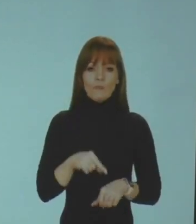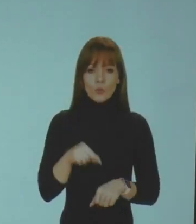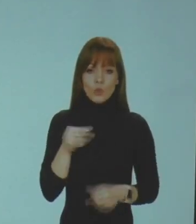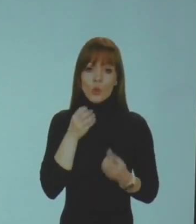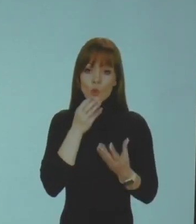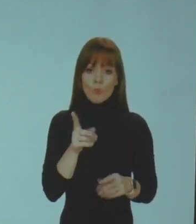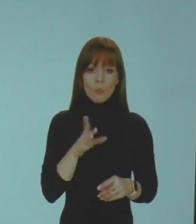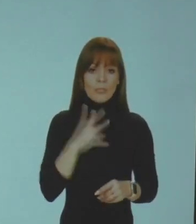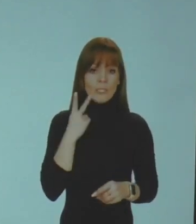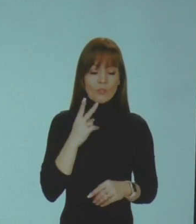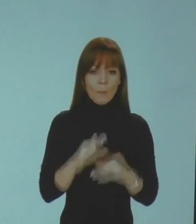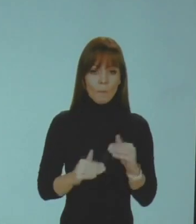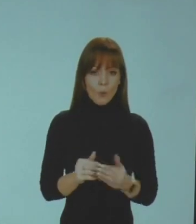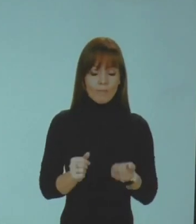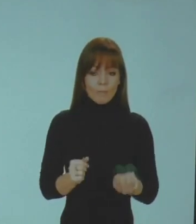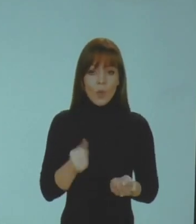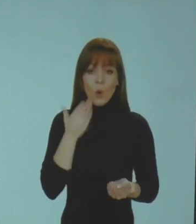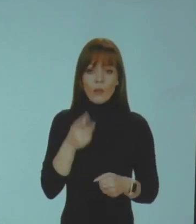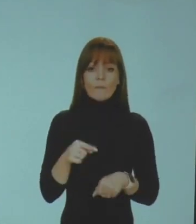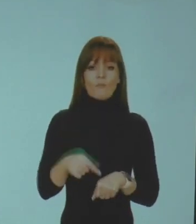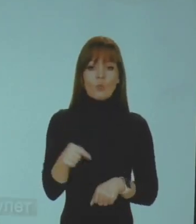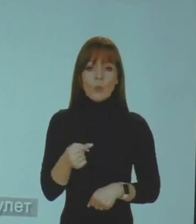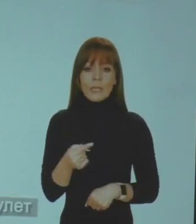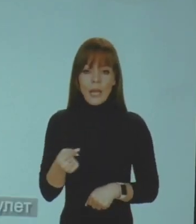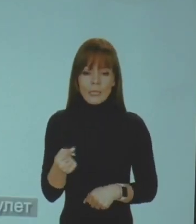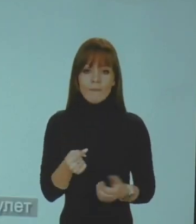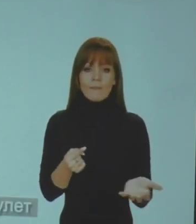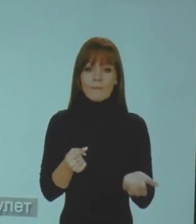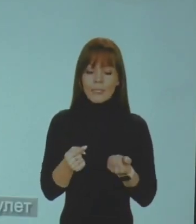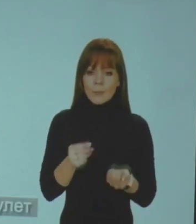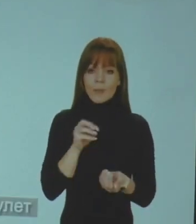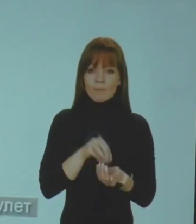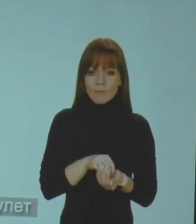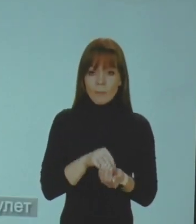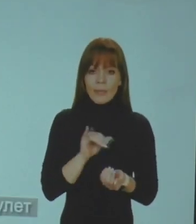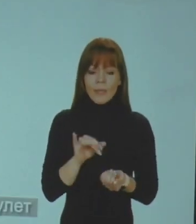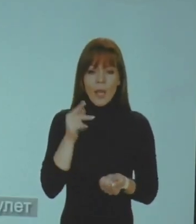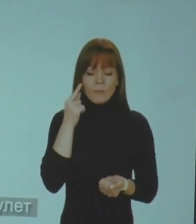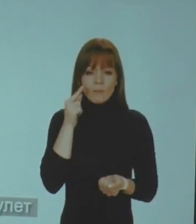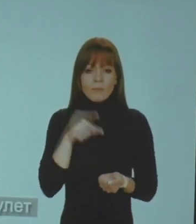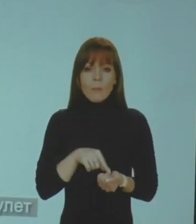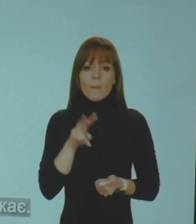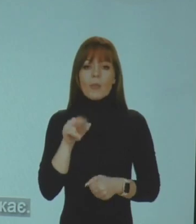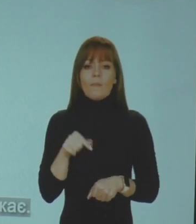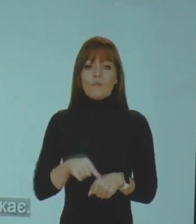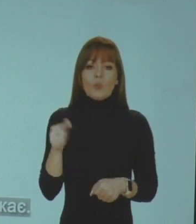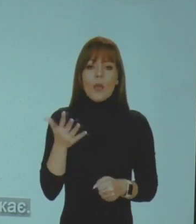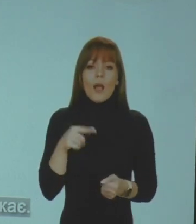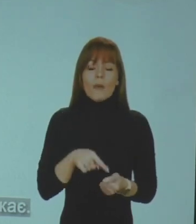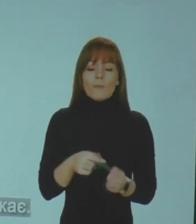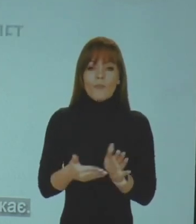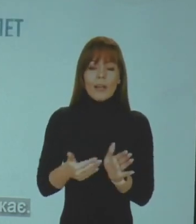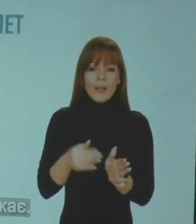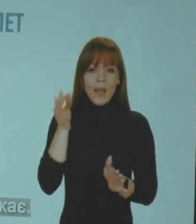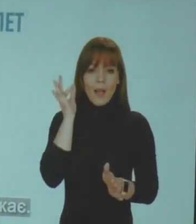щоб ця річ була завжди під рукою. Коли відчуєш негатив, візьми в долоню амулет і сконцентруйся на